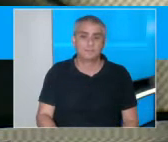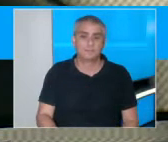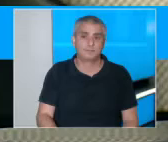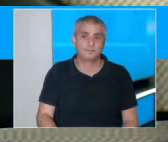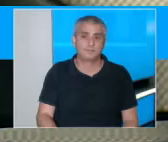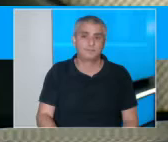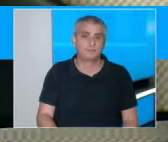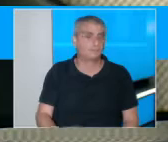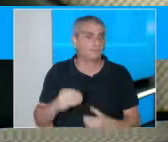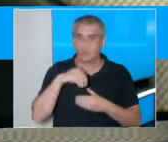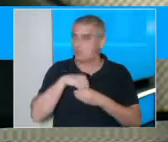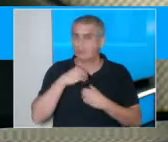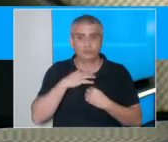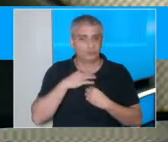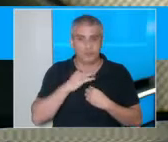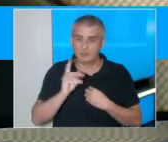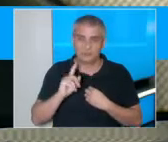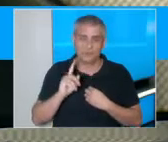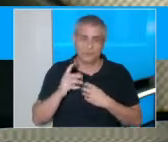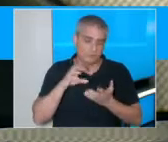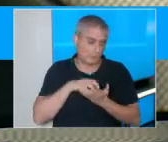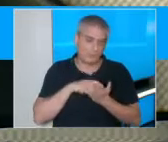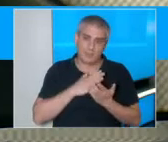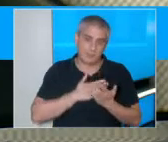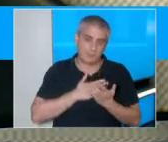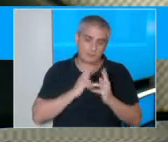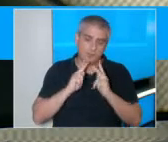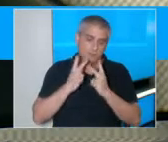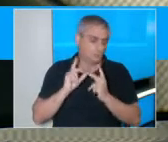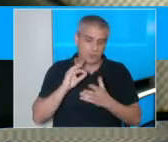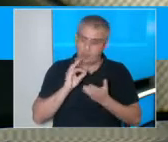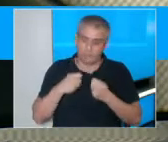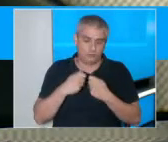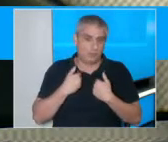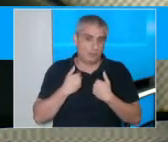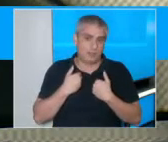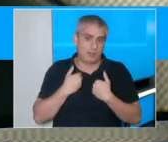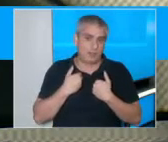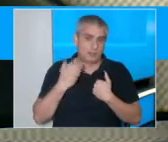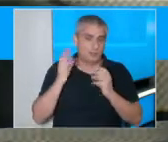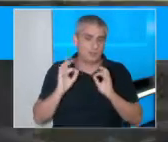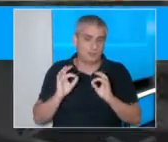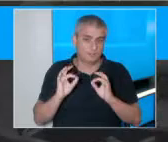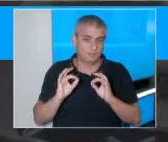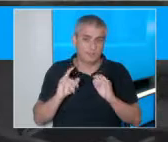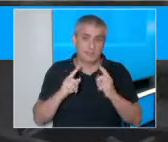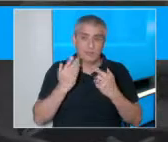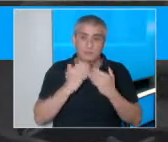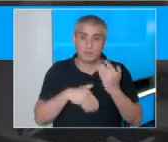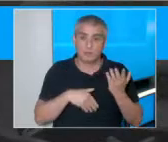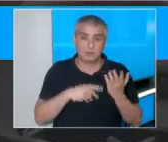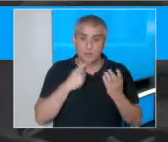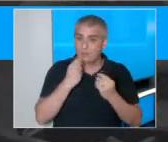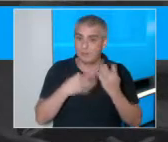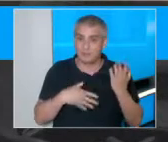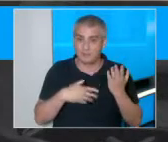זה לא שייך אלינו, אלה לא מהמיינסטרים, זה קבוצות שלא שייכות אלינו, זה היה בסדר. האירועים האחרונים שלא